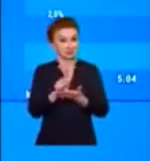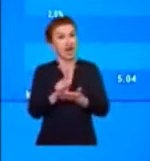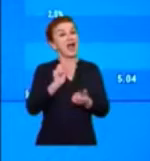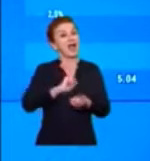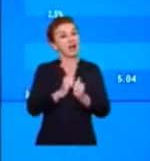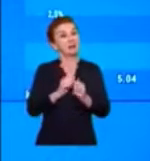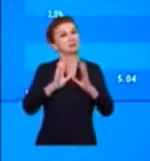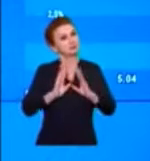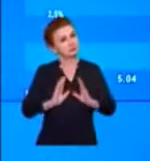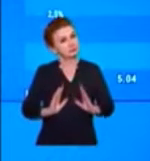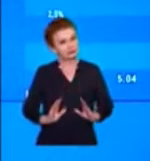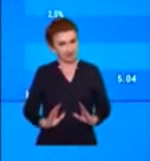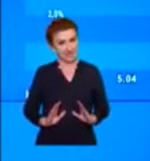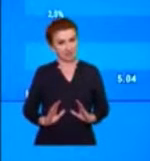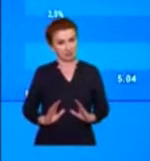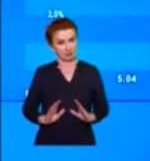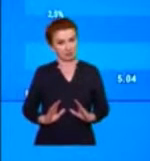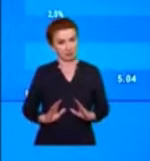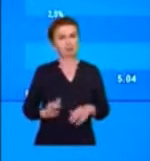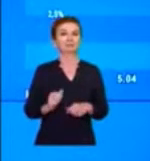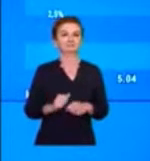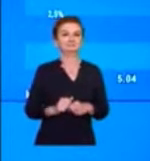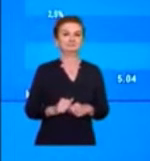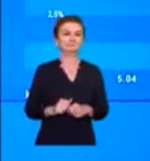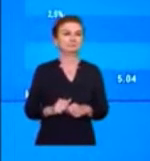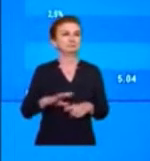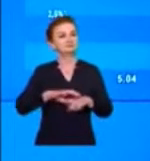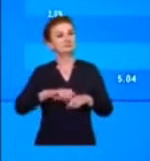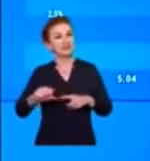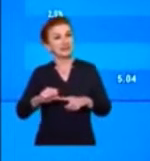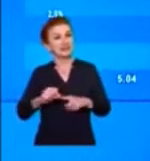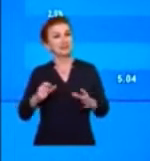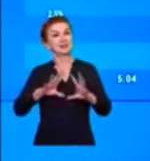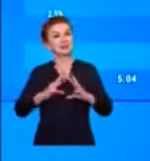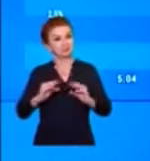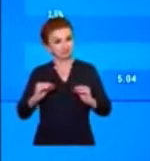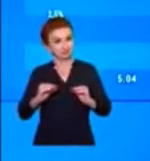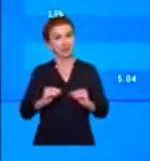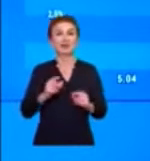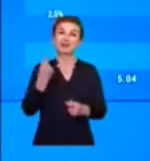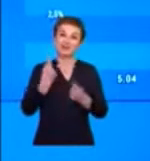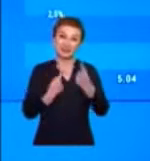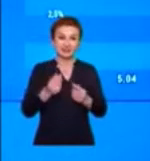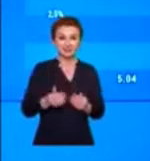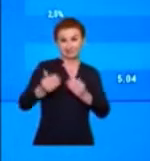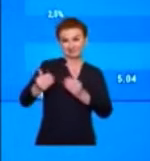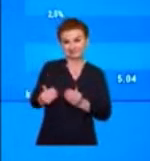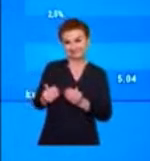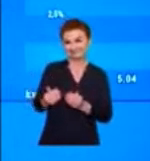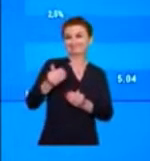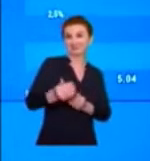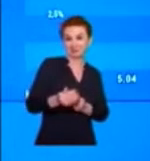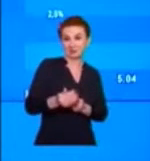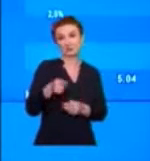obostrzeń, ale czasami być może będzie potrzebny niestety krok wstecz, bo to taka jest natura tego koronawirusa i do tego trzeba się